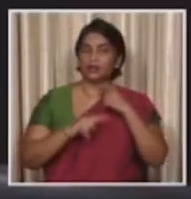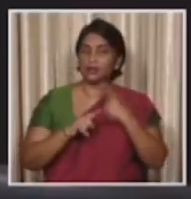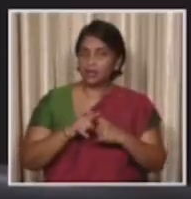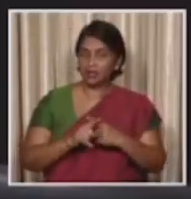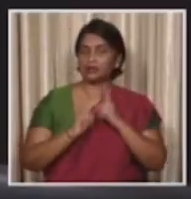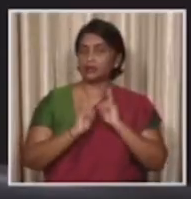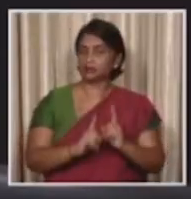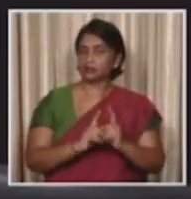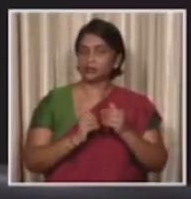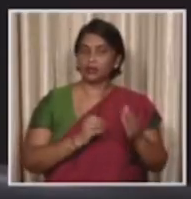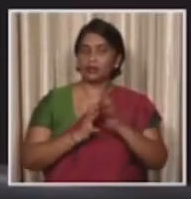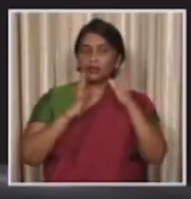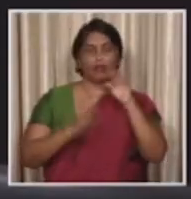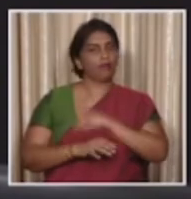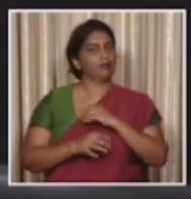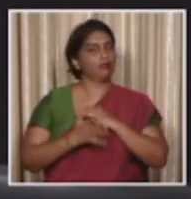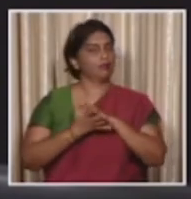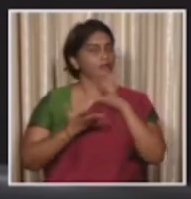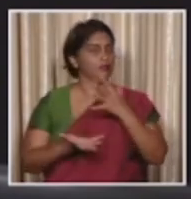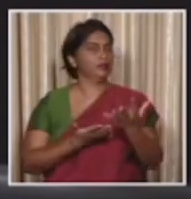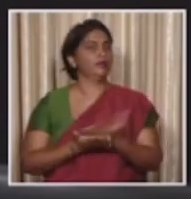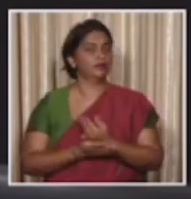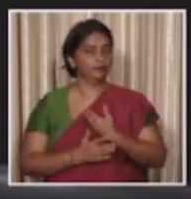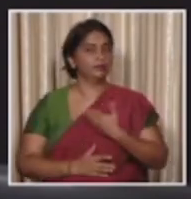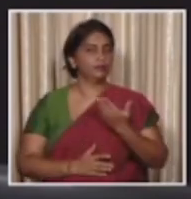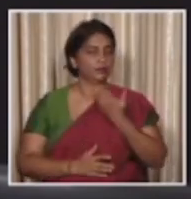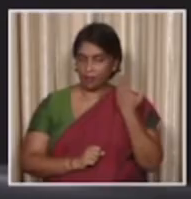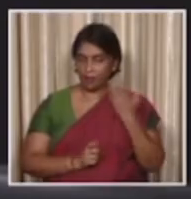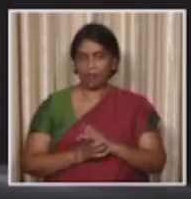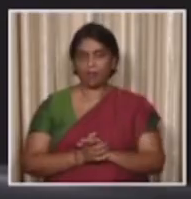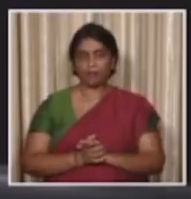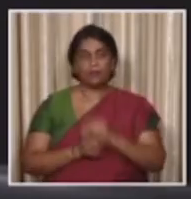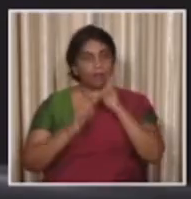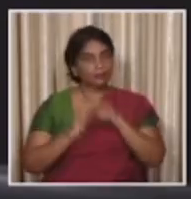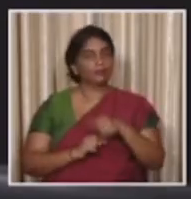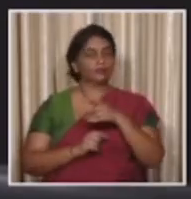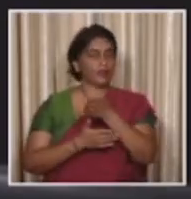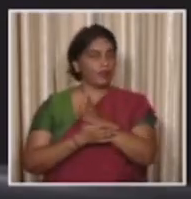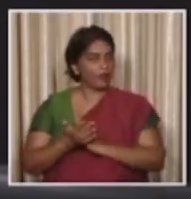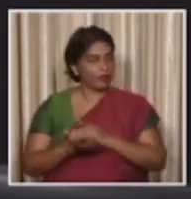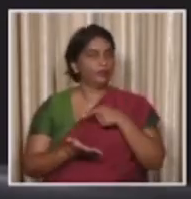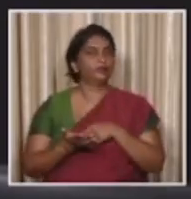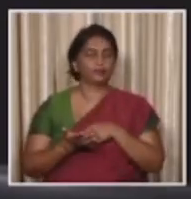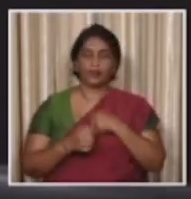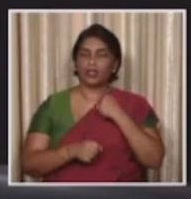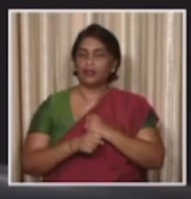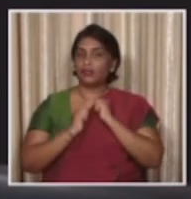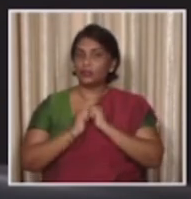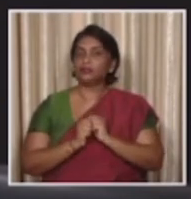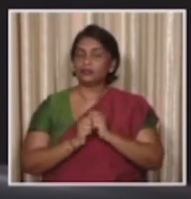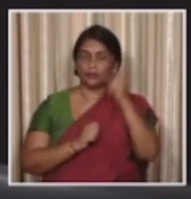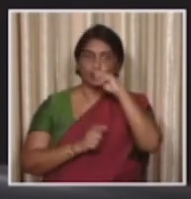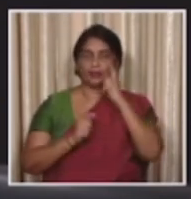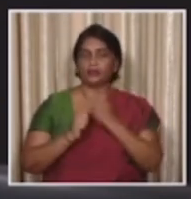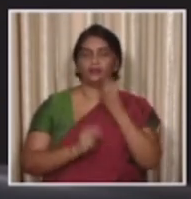ප්‍රමේයයෙන් තිබියදීත් විශාල ආදායමක් උපයා ගැනීමේ හැකියාව ආණ්ඩුවට තියෙනවා. ඒයින් කොටසක් තමයි රාජ්‍ය සේවකයන්ගේ